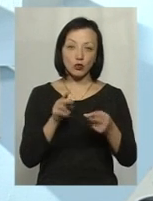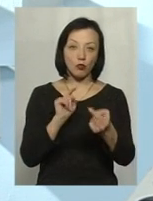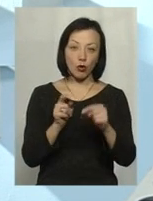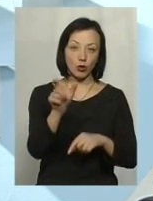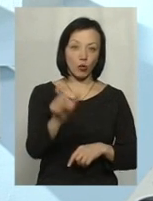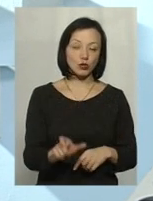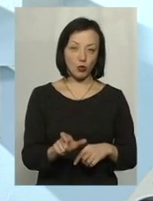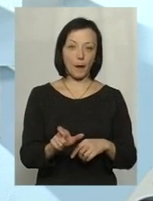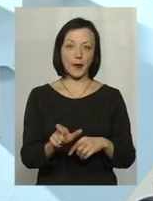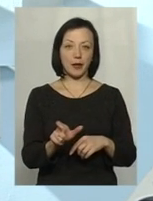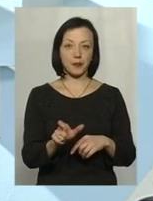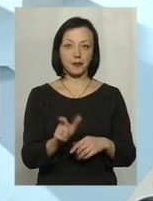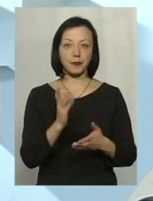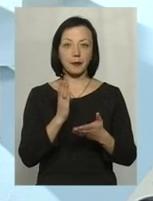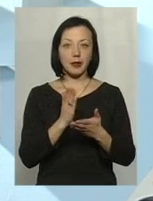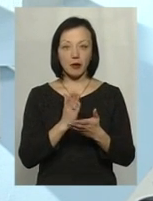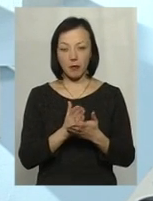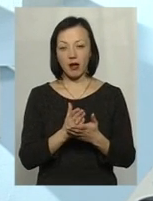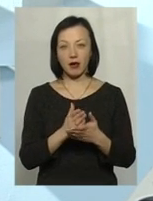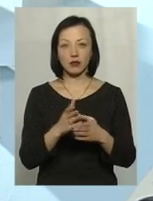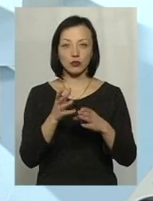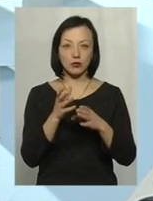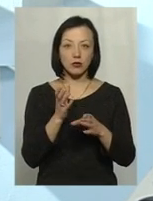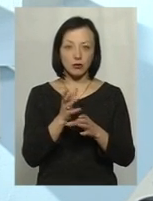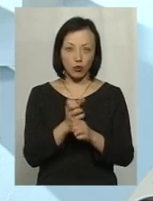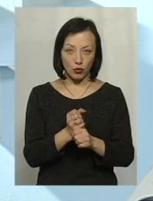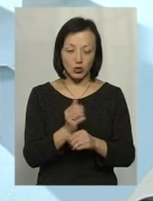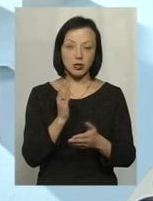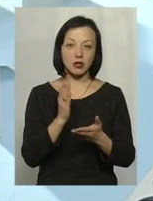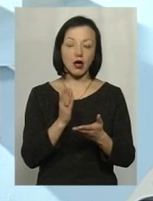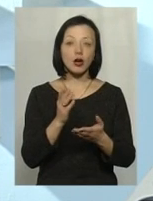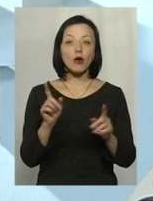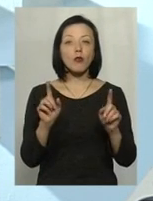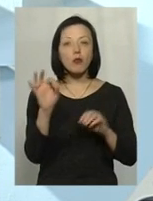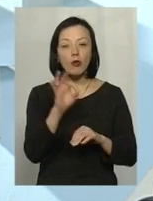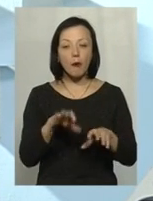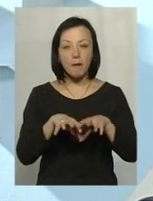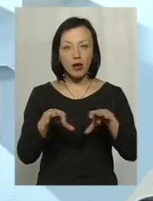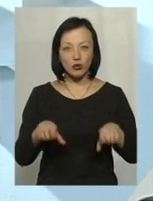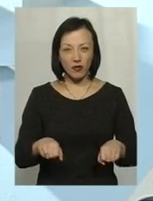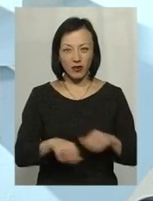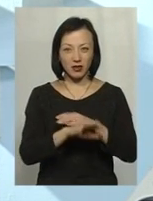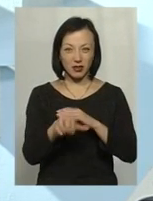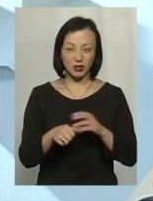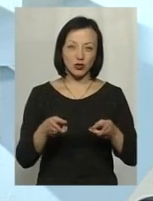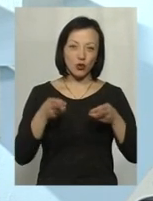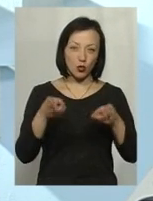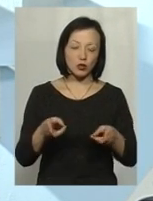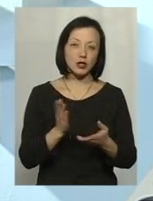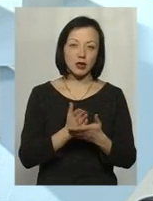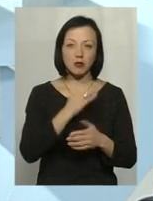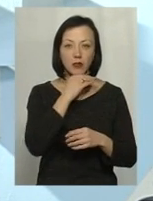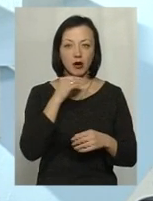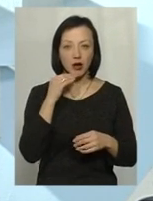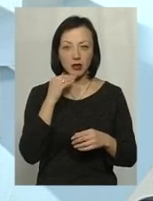сьогодні, вони мають до тенденції до скорочення, то що стосується майнових злочинів, є багато